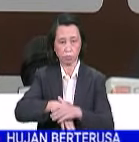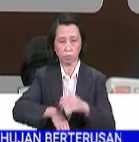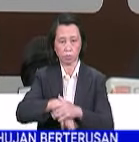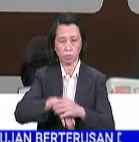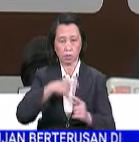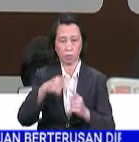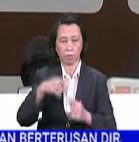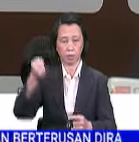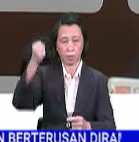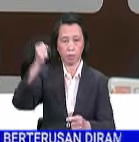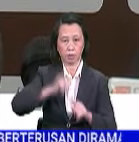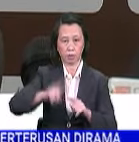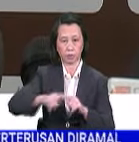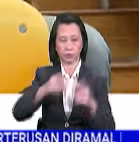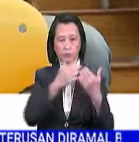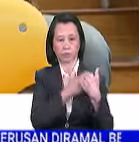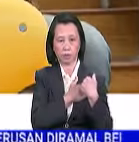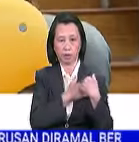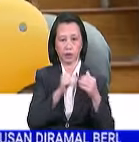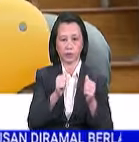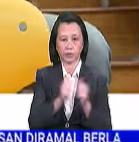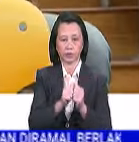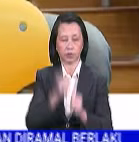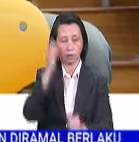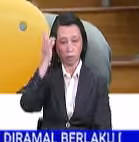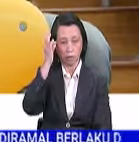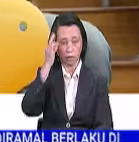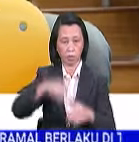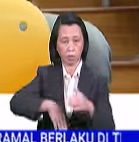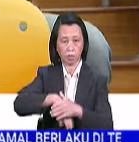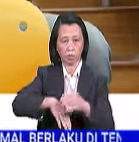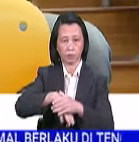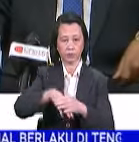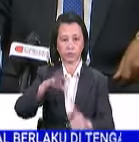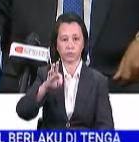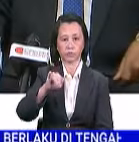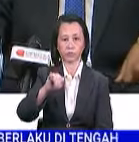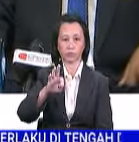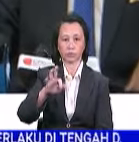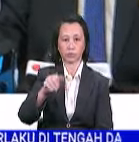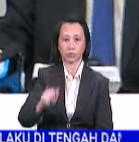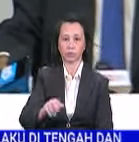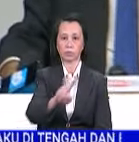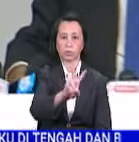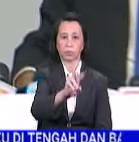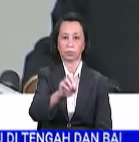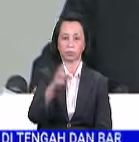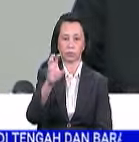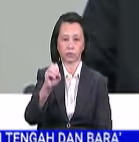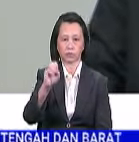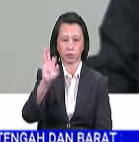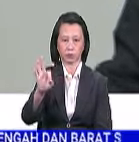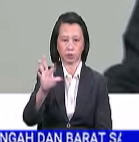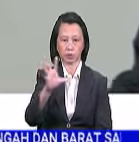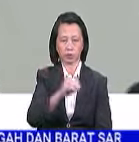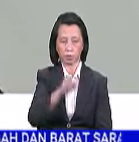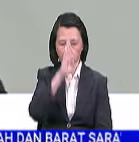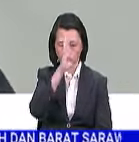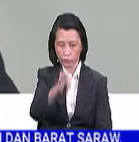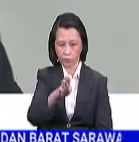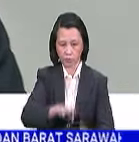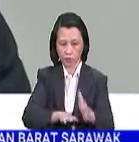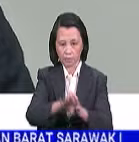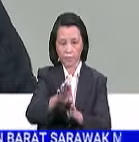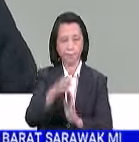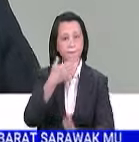apabila memegang pelbagai peranan dengan Persekutuan Bola Sepak Antarabangsa FIFA sejak 2009 dengan fokus utamanya kepada